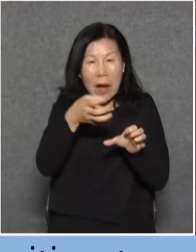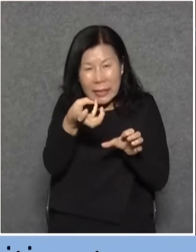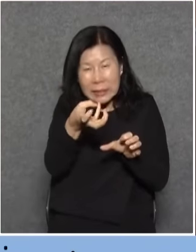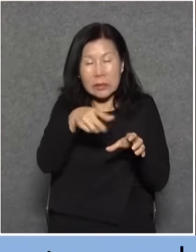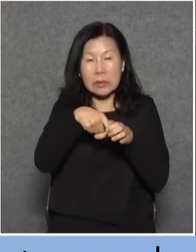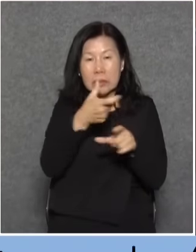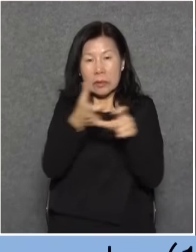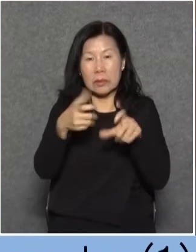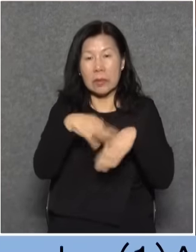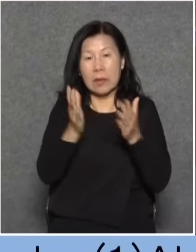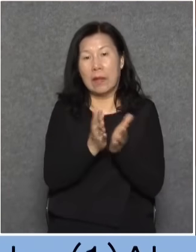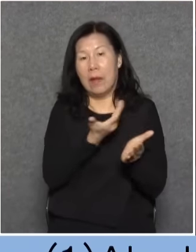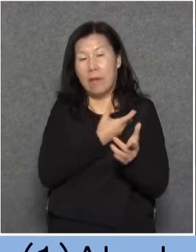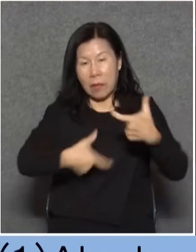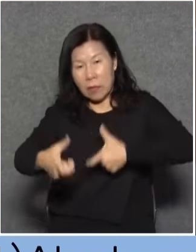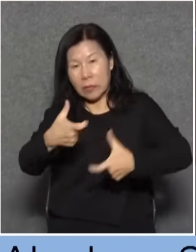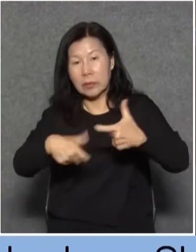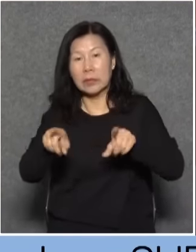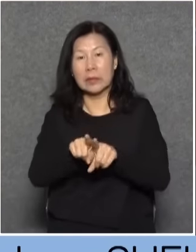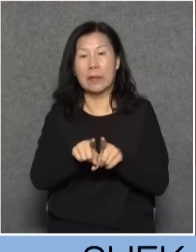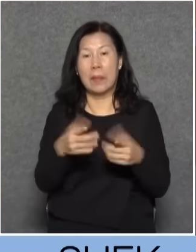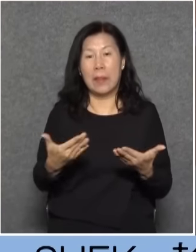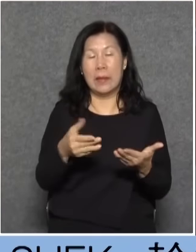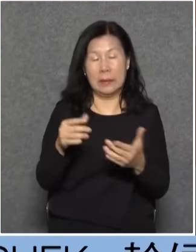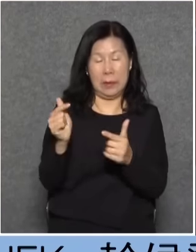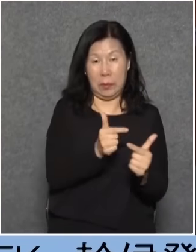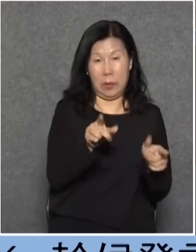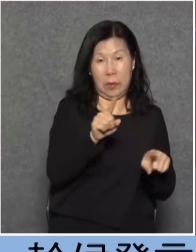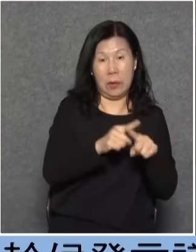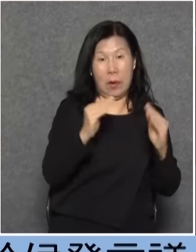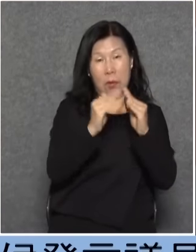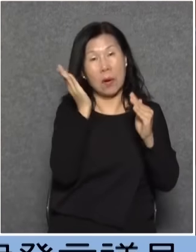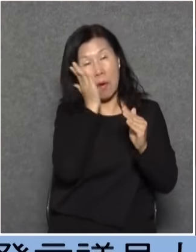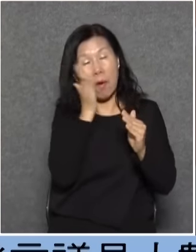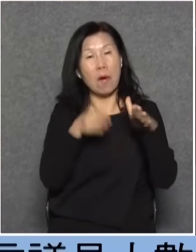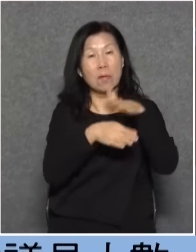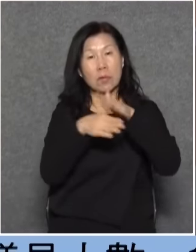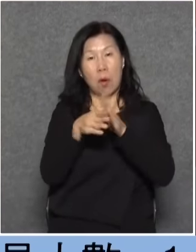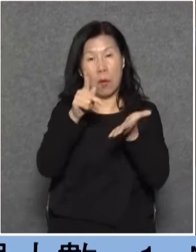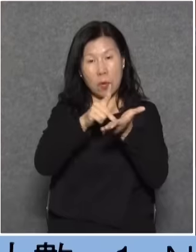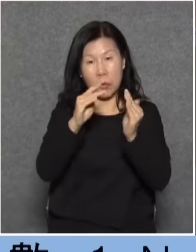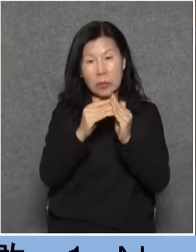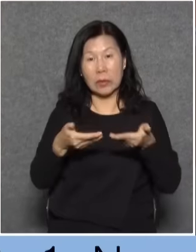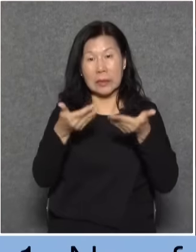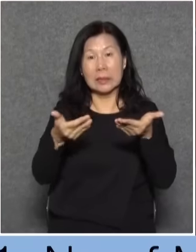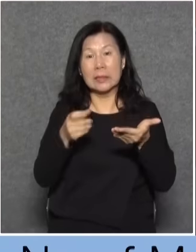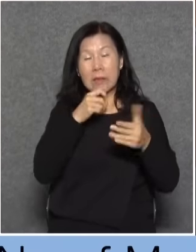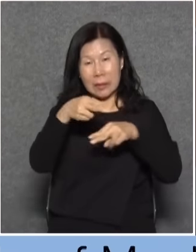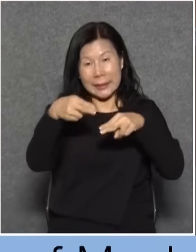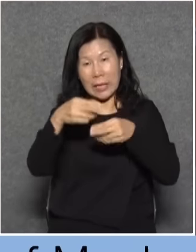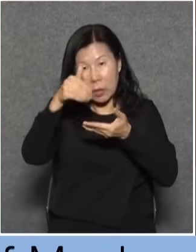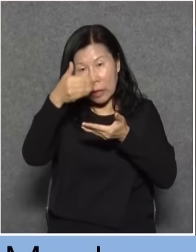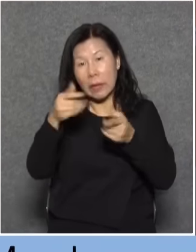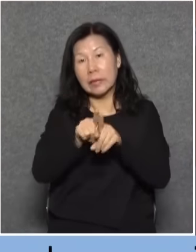最后又被迫花费在大财团所持有的住宅商铺租金或者所提供的产品服务之